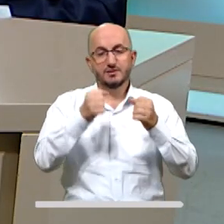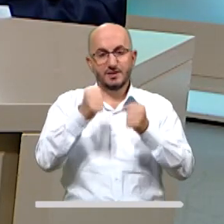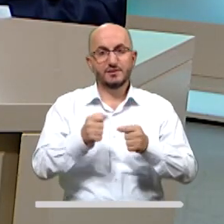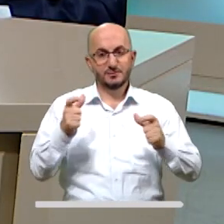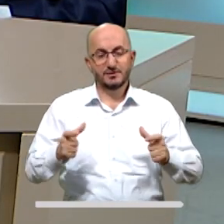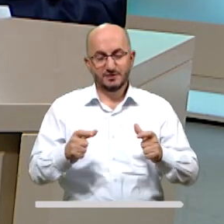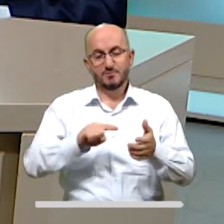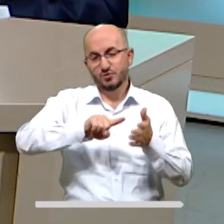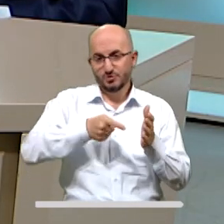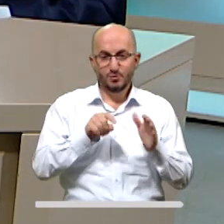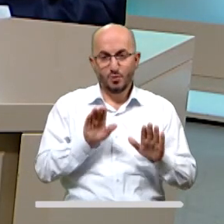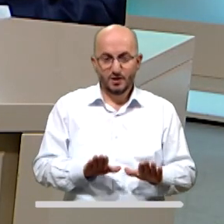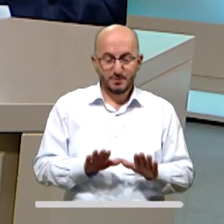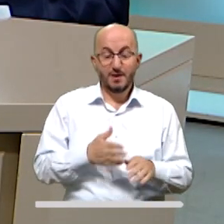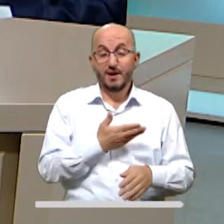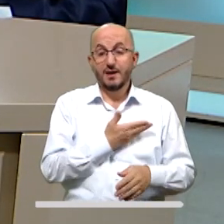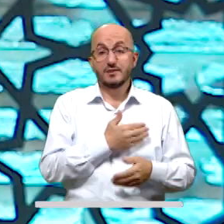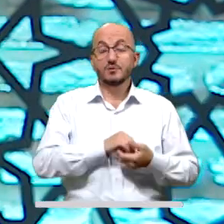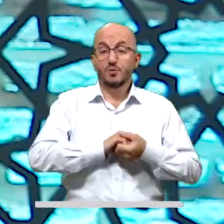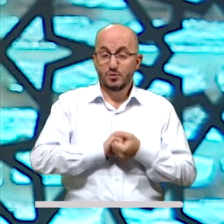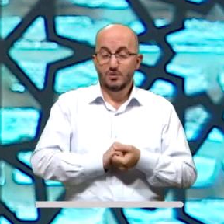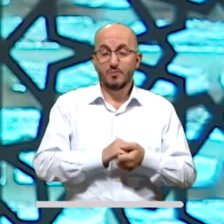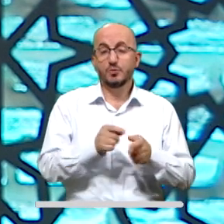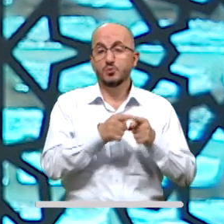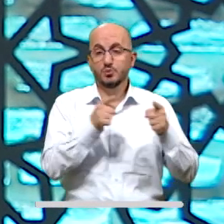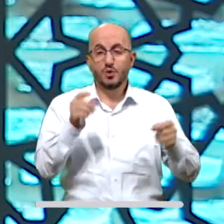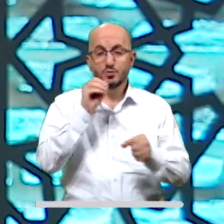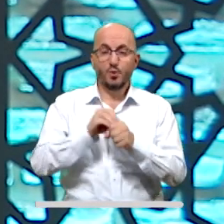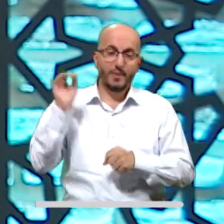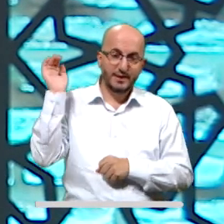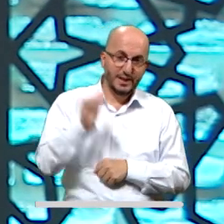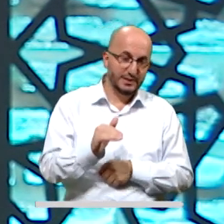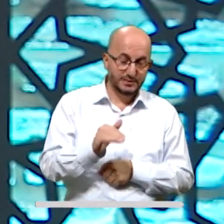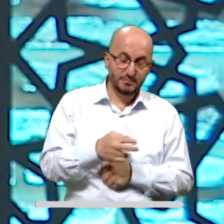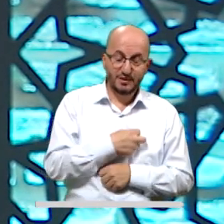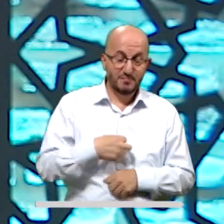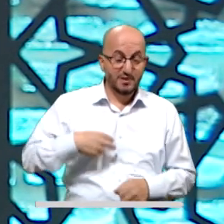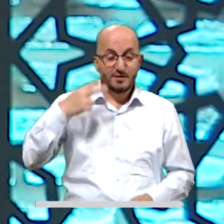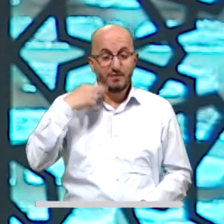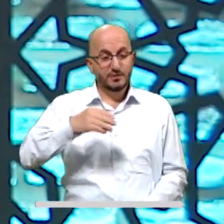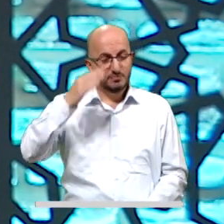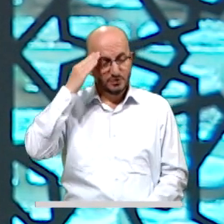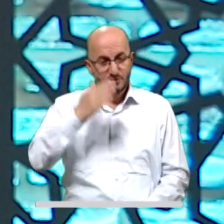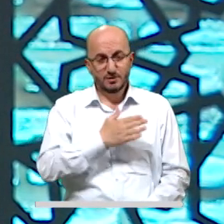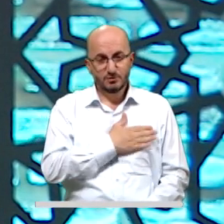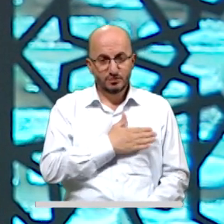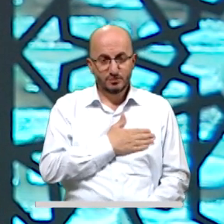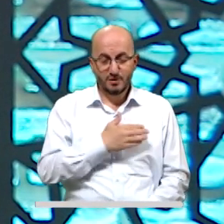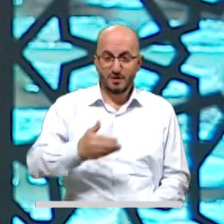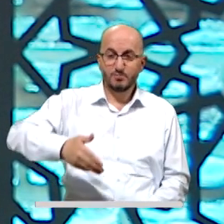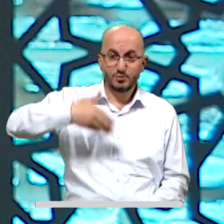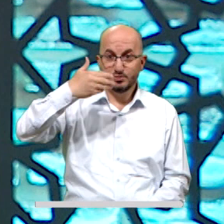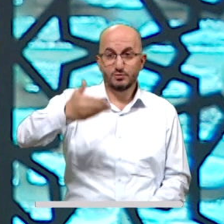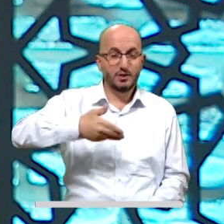Bugünlük bir virgül koyalım. Aziz dostlar, bugünlük bize ayrılan sürenin sonuna geldik. Peygamber Efendimiz Aleyhisselatü Vesselam buyurdular